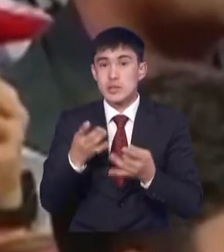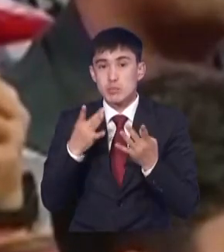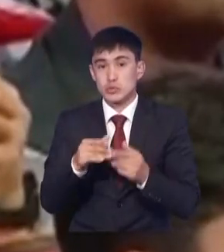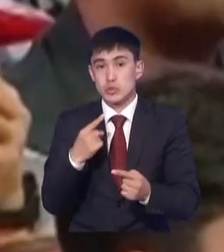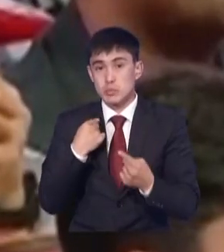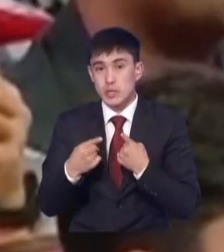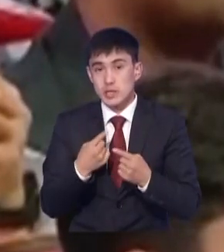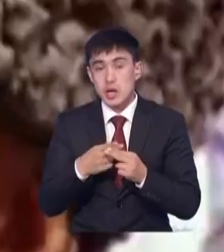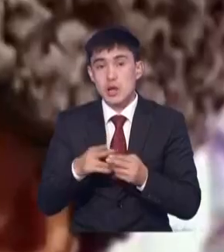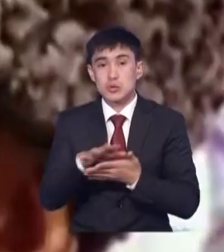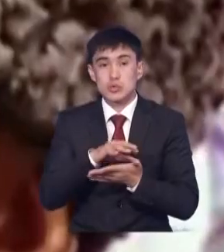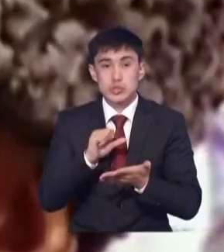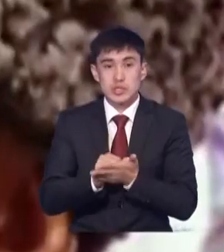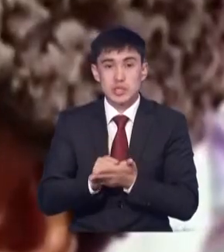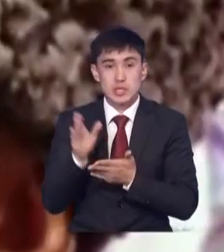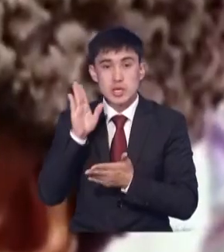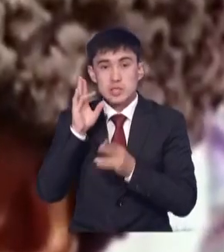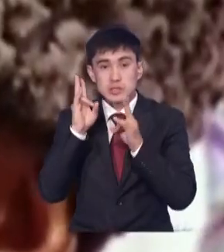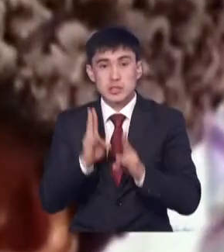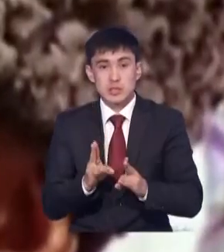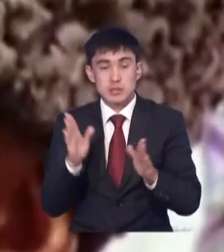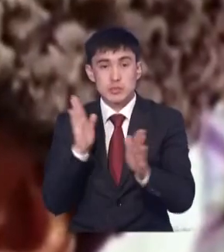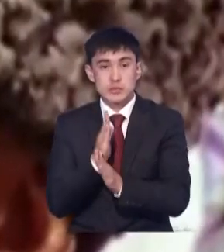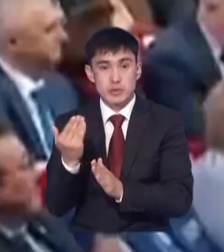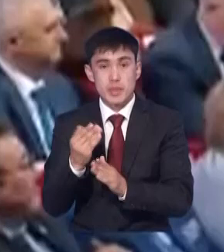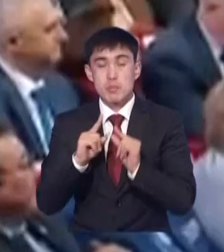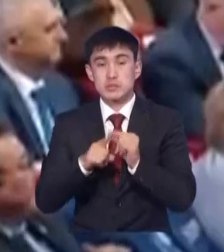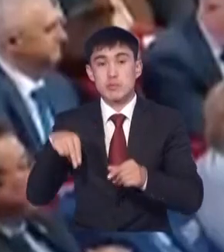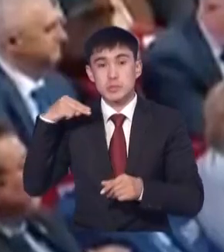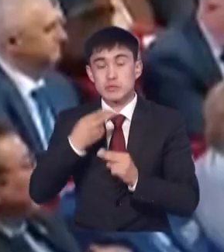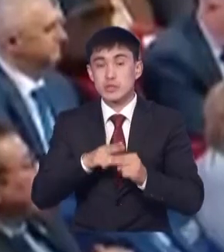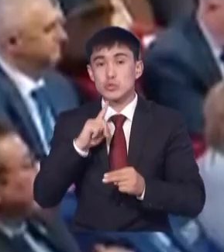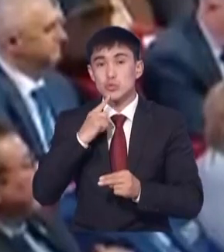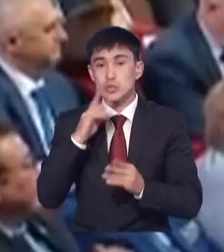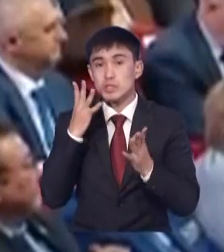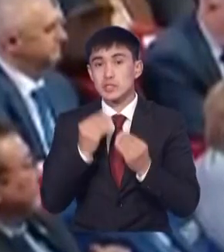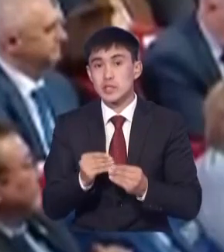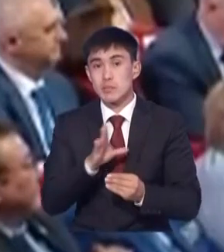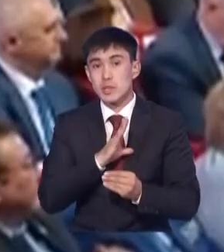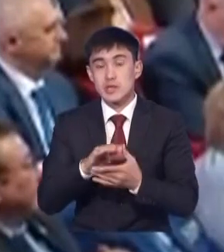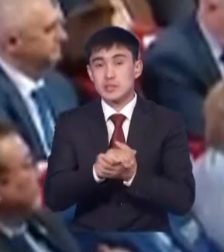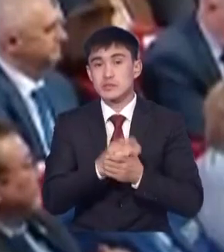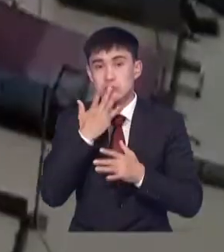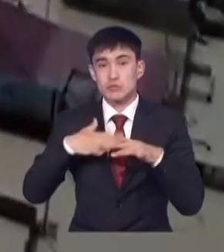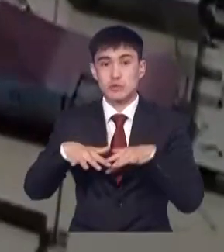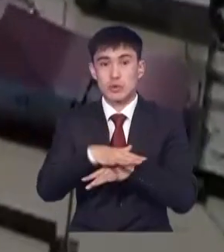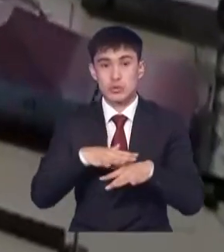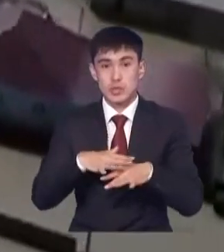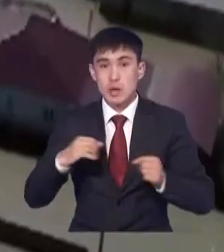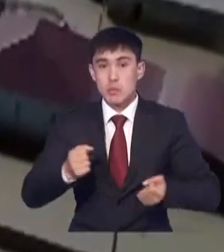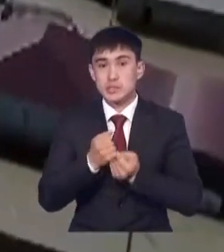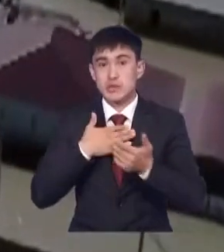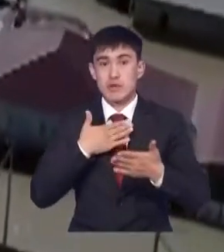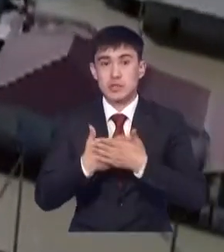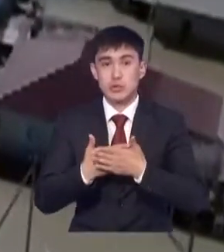непростое испытание – разрушительные стихийные бедствия. По словам президента, в эти трудные дни ярко проявилось единство нашего народа.